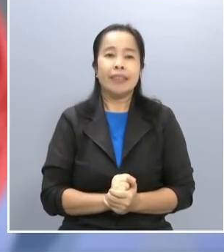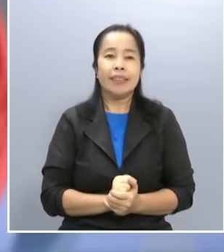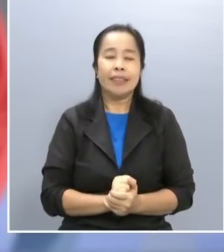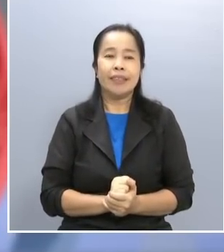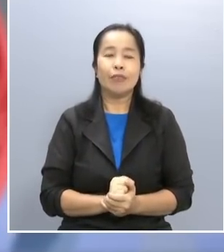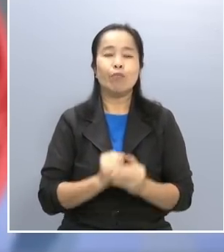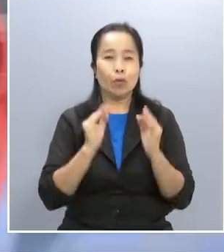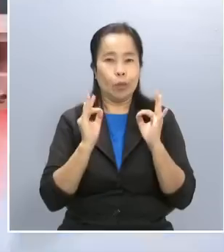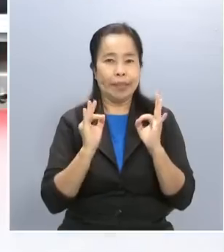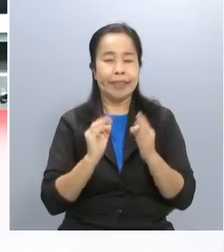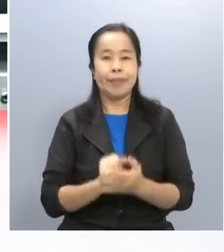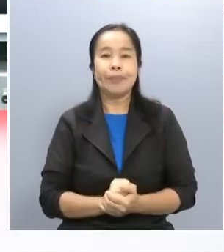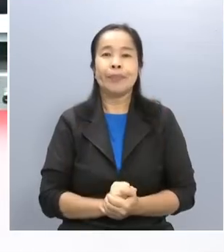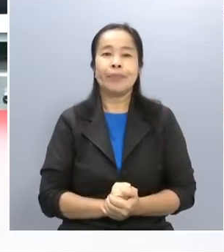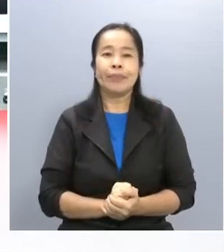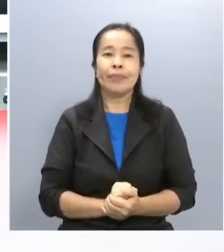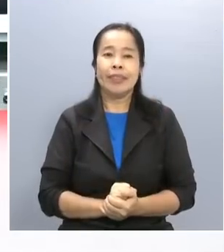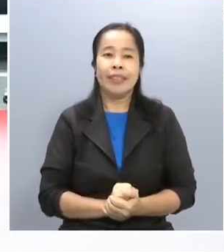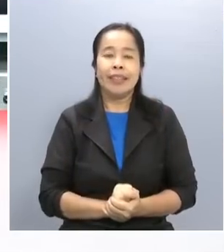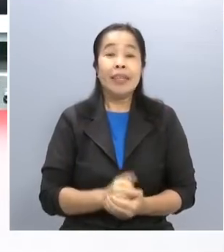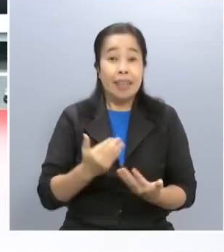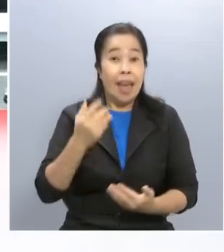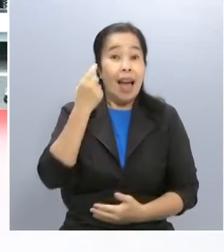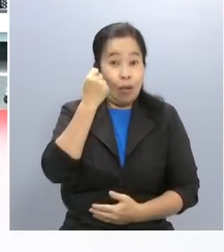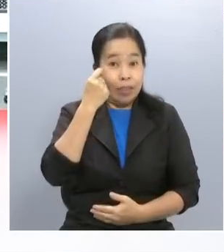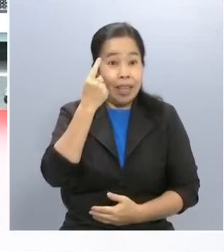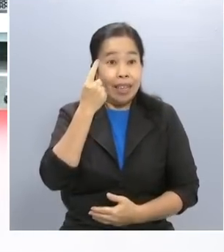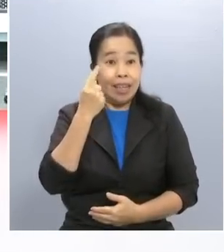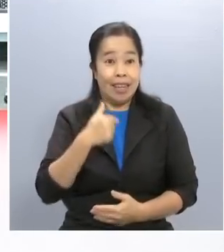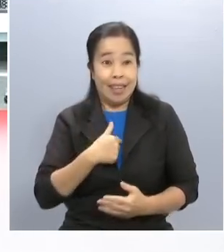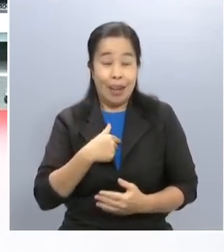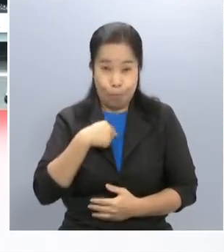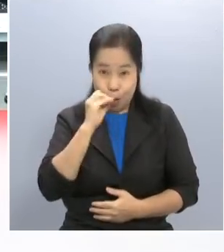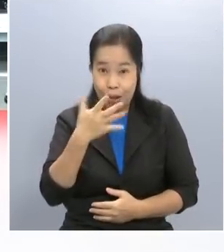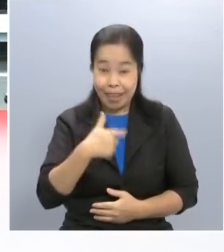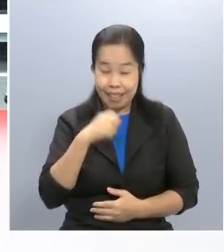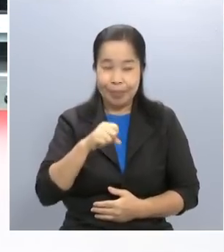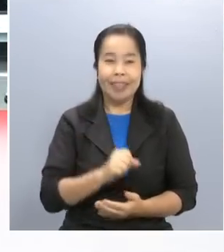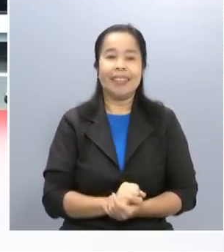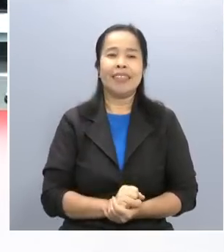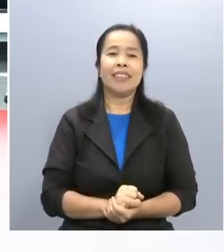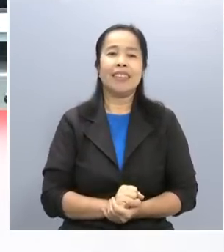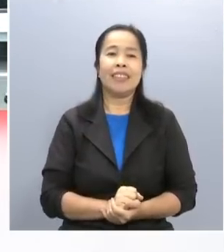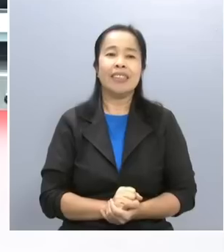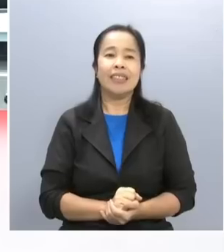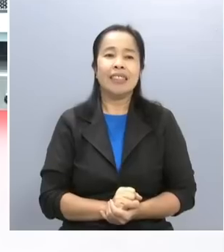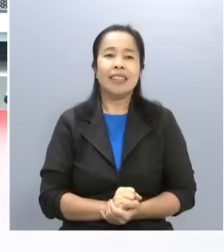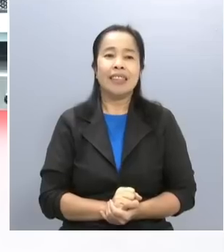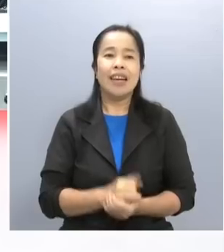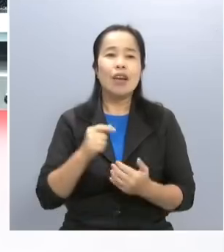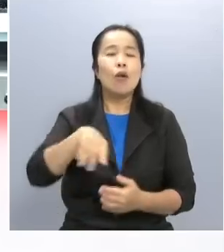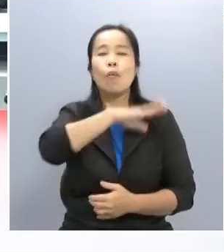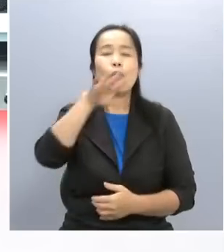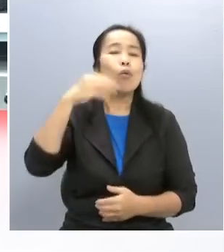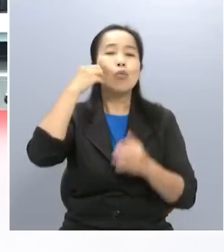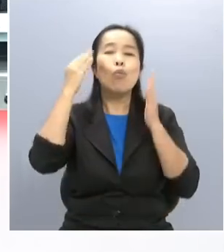ค ค่ะ อ่ะทีเนี้ยเข้าใจความหมายที่พี่พยายามบอกเลยใช่ไหม ค่ะ คือจริงๆแล้วเนี่ยทุกคนอาจจะพุ่งเป้า